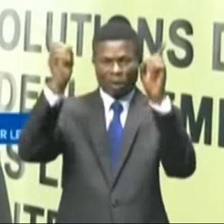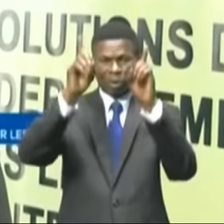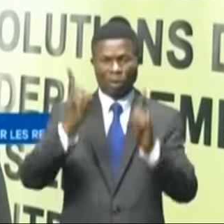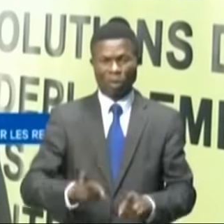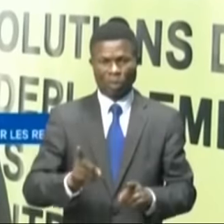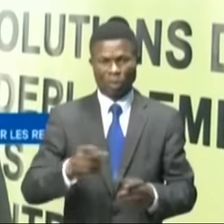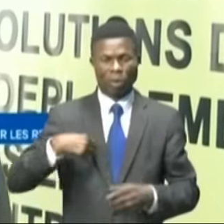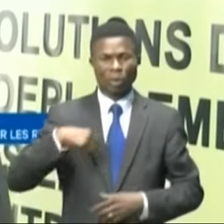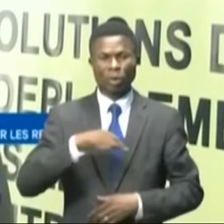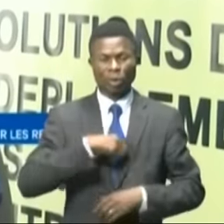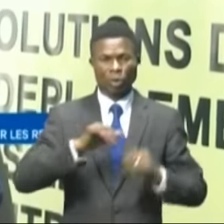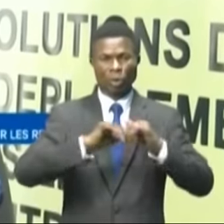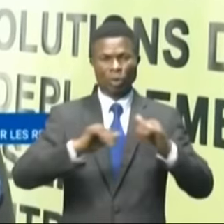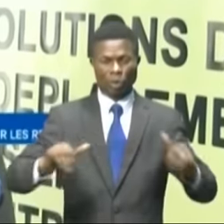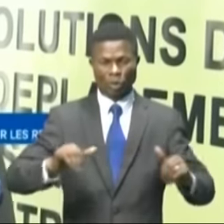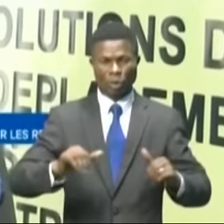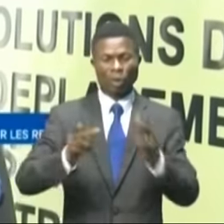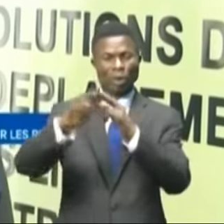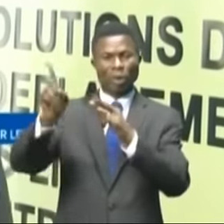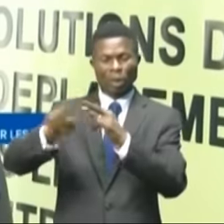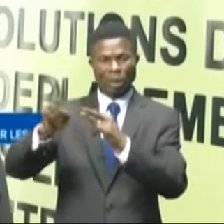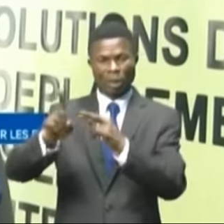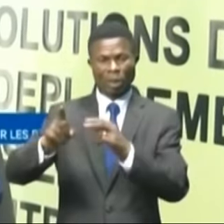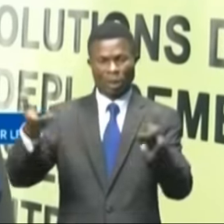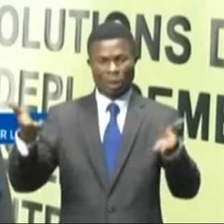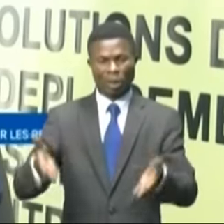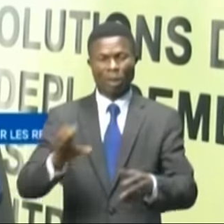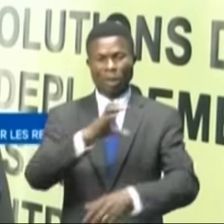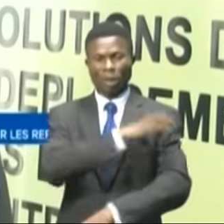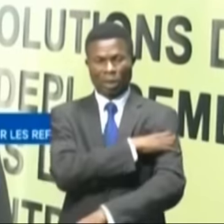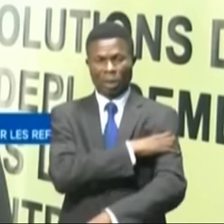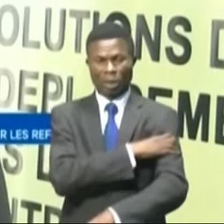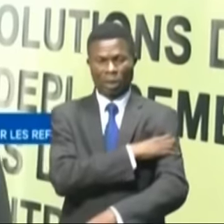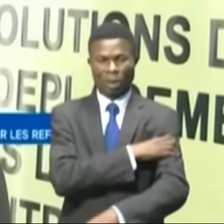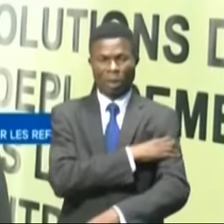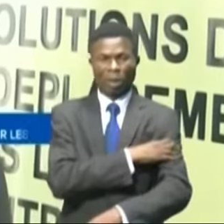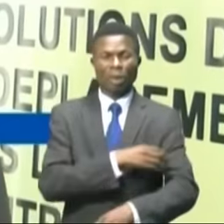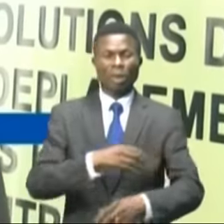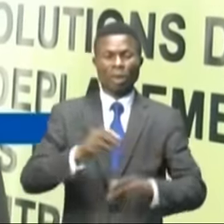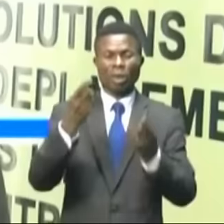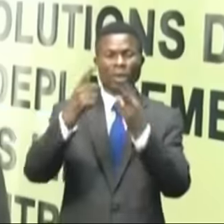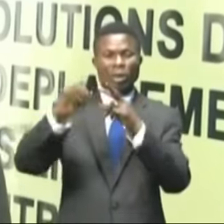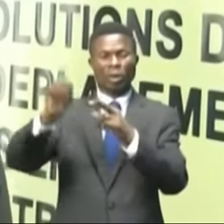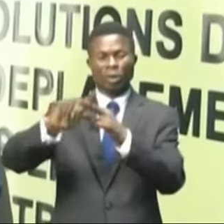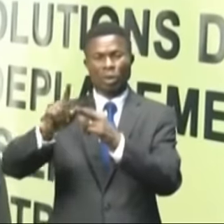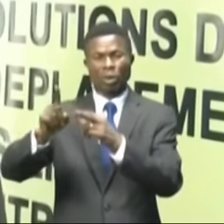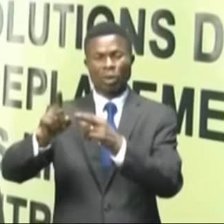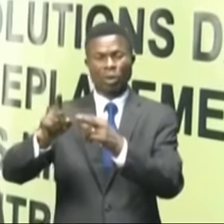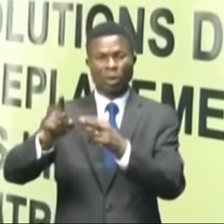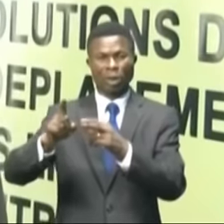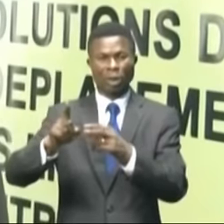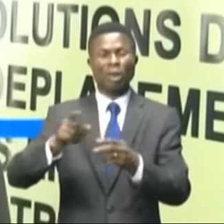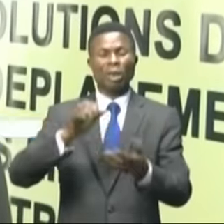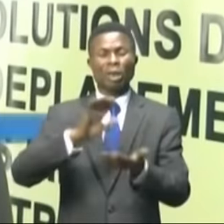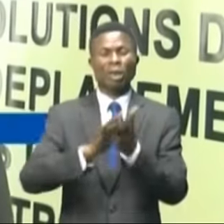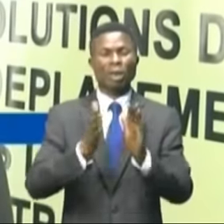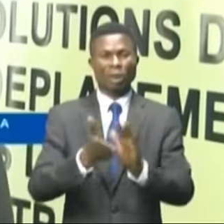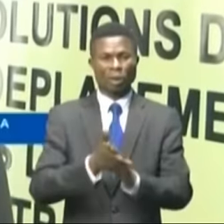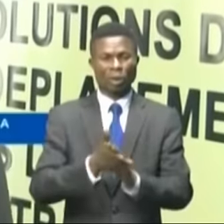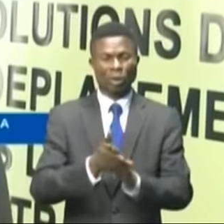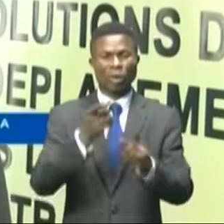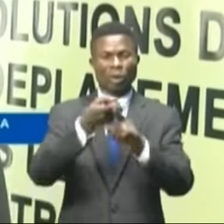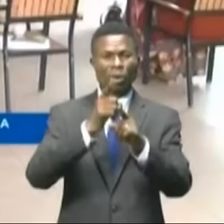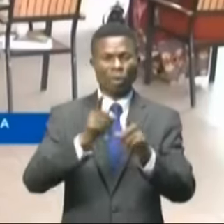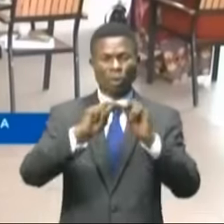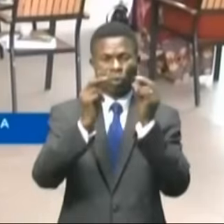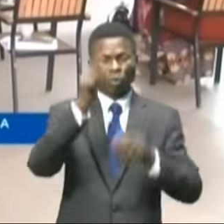séparons les réfugiés qui sont des civils par rapport aux réfugiés qui seraient issus de